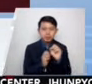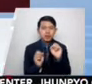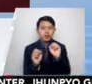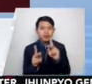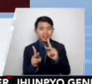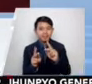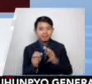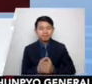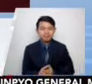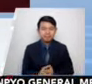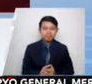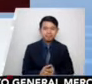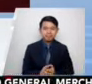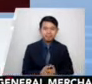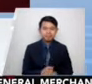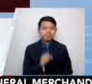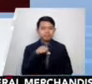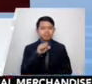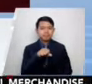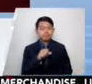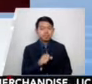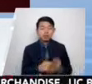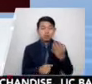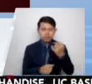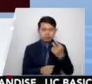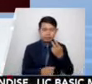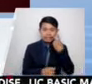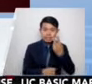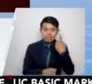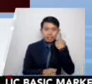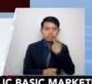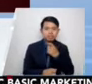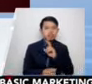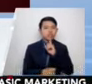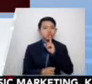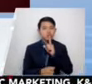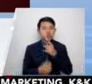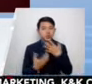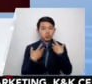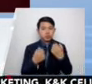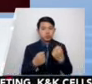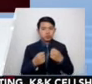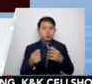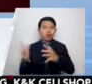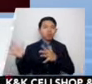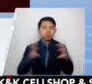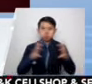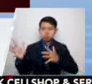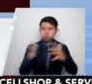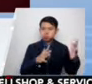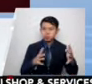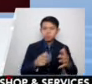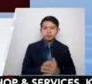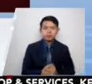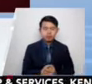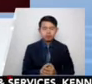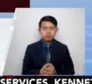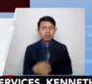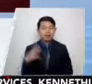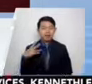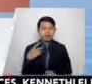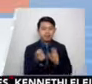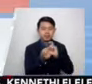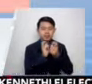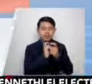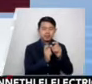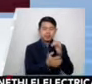kasi sa nakita ho natin kanina talaga hong malakas na ang hangin. Okay, sandali ha. Okay. Oh, go ahead, ma'am. Sige lang